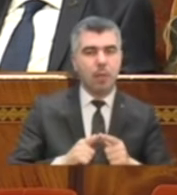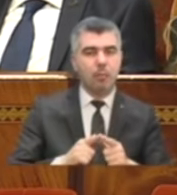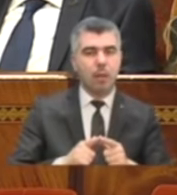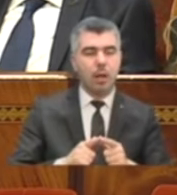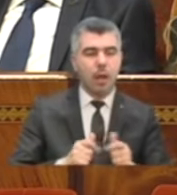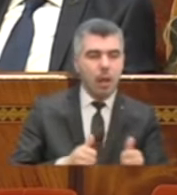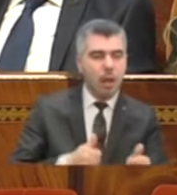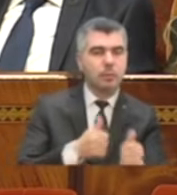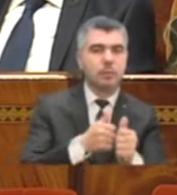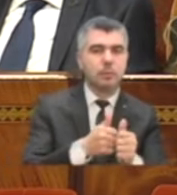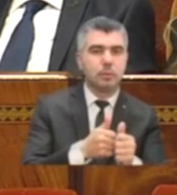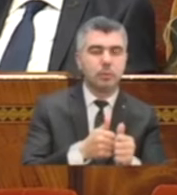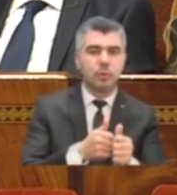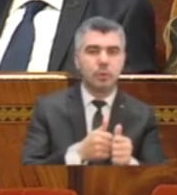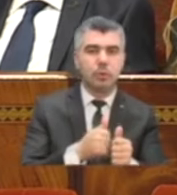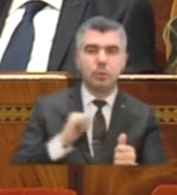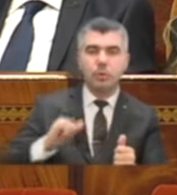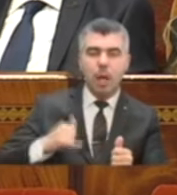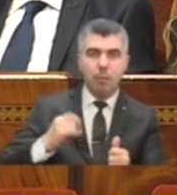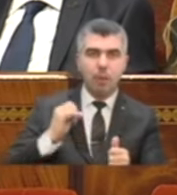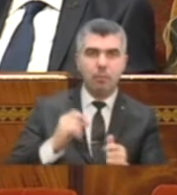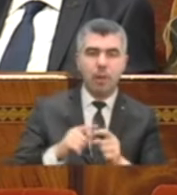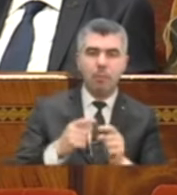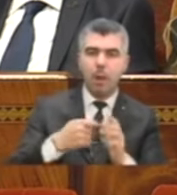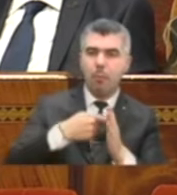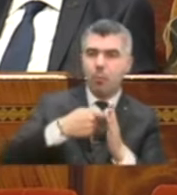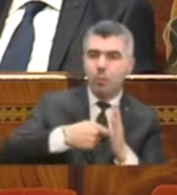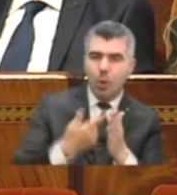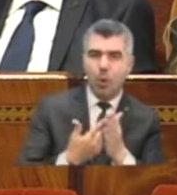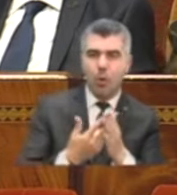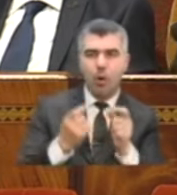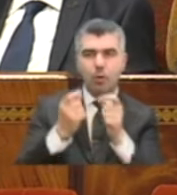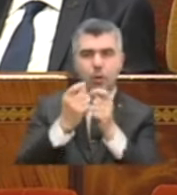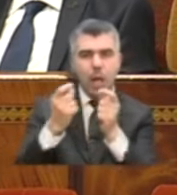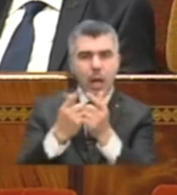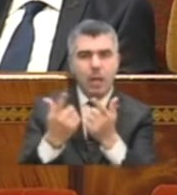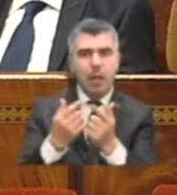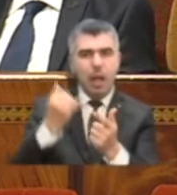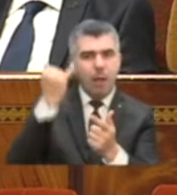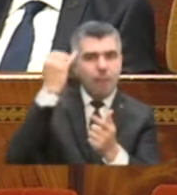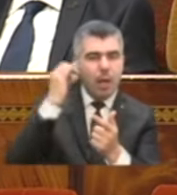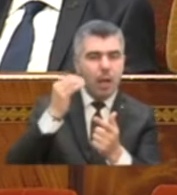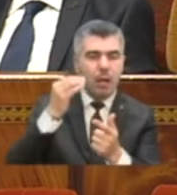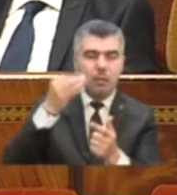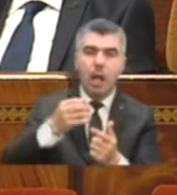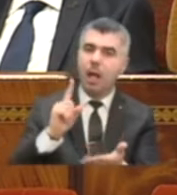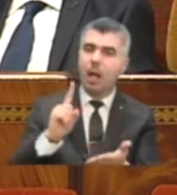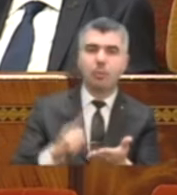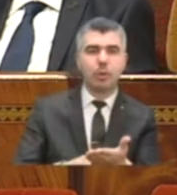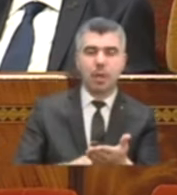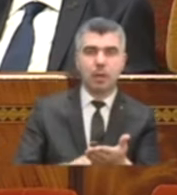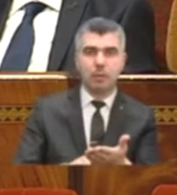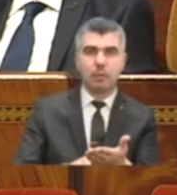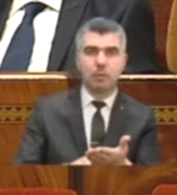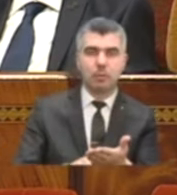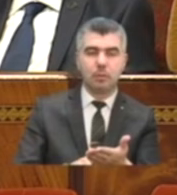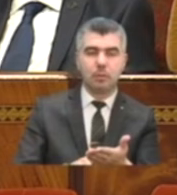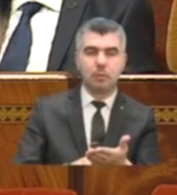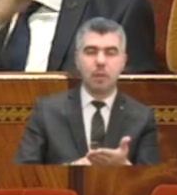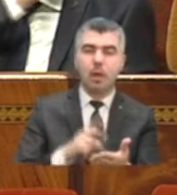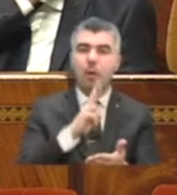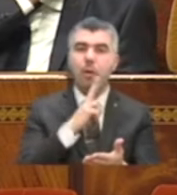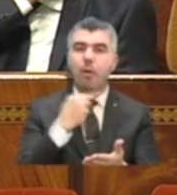اما اللي في مشاريع يدير مقاوله يدخل هنا يدخل. اذا لابد لهذه